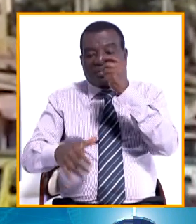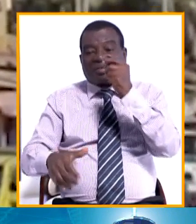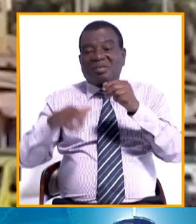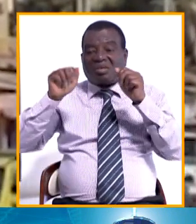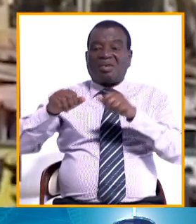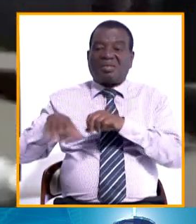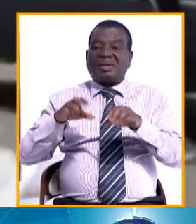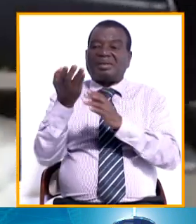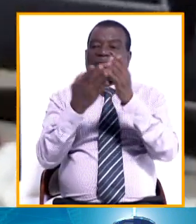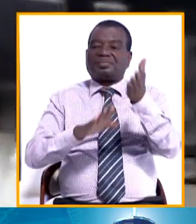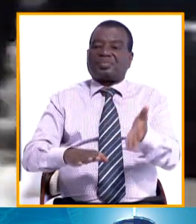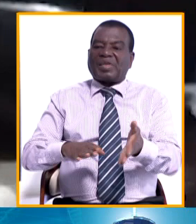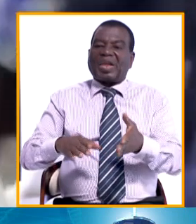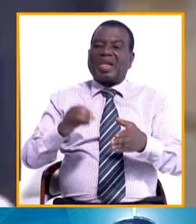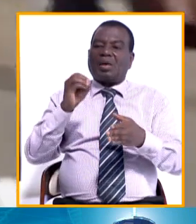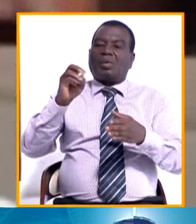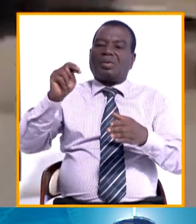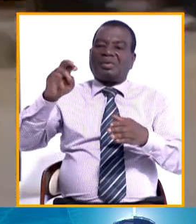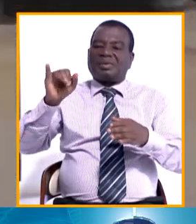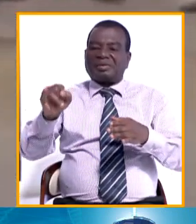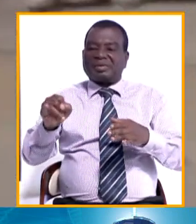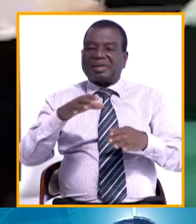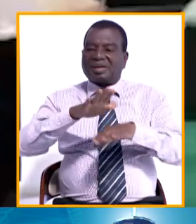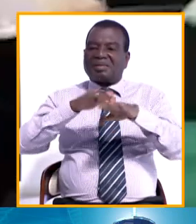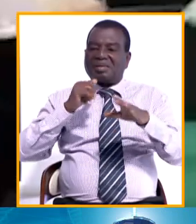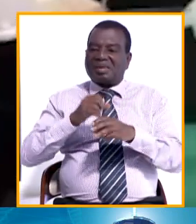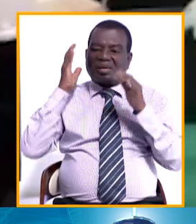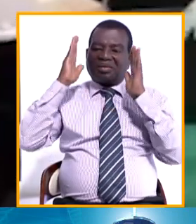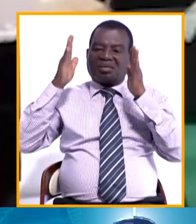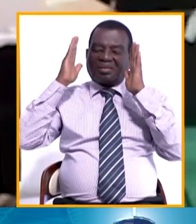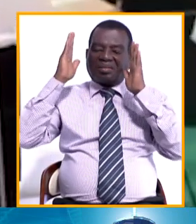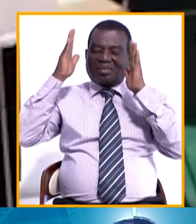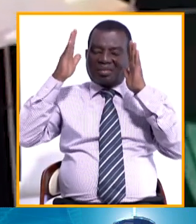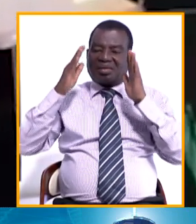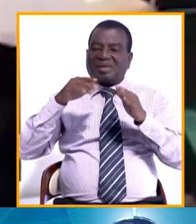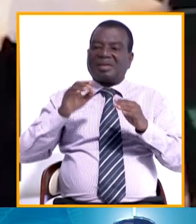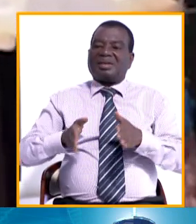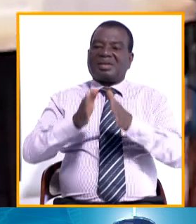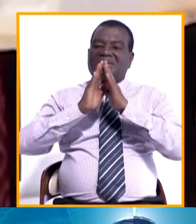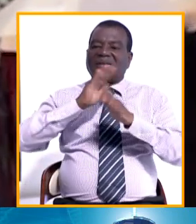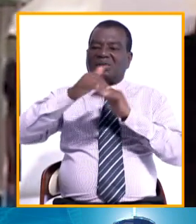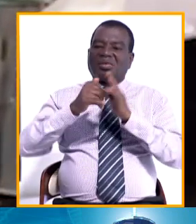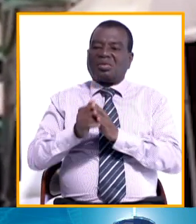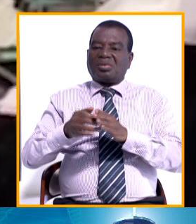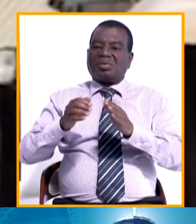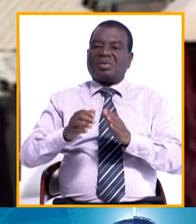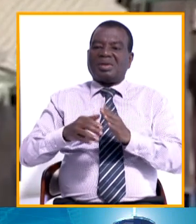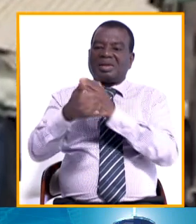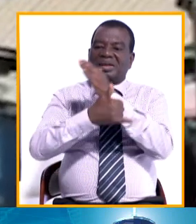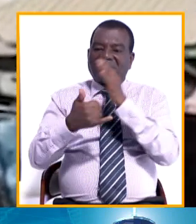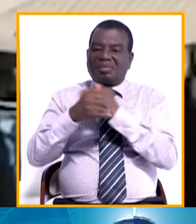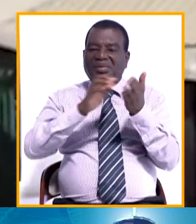mort. L'OMS appelle à la plus grande vigilance et par mesure de précaution, elle recommande à tous les pays de retirer ces médicaments de